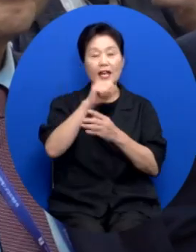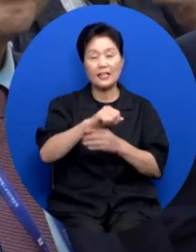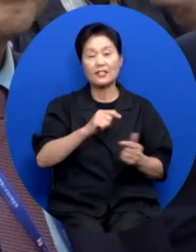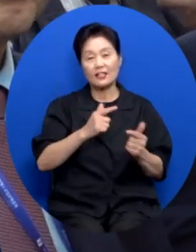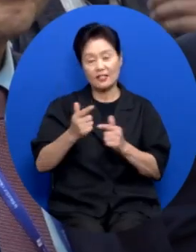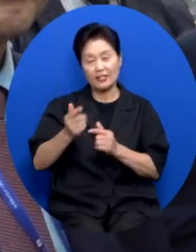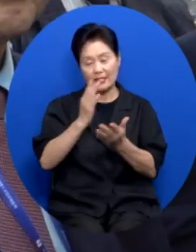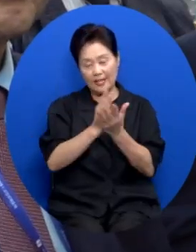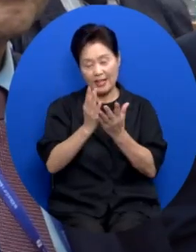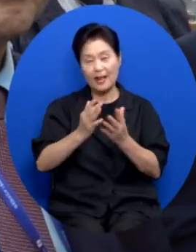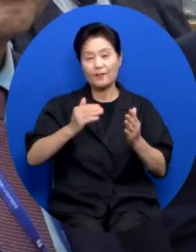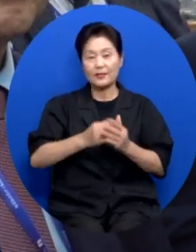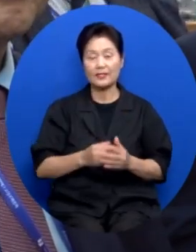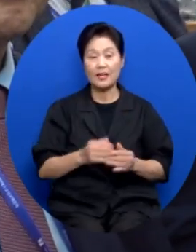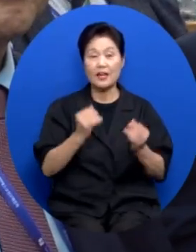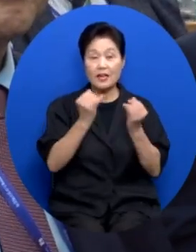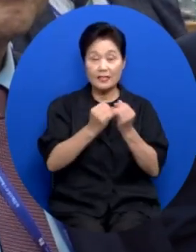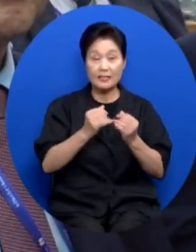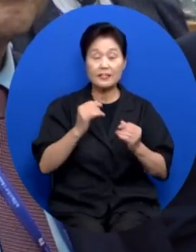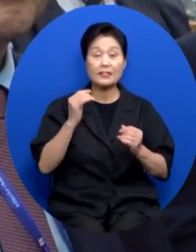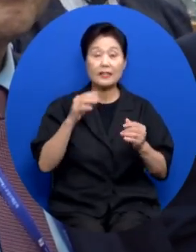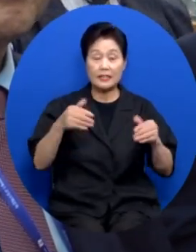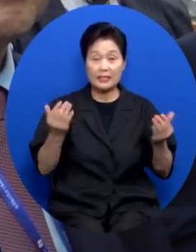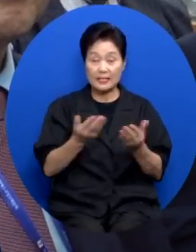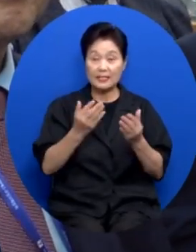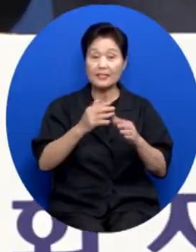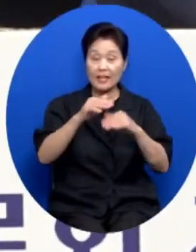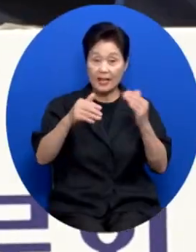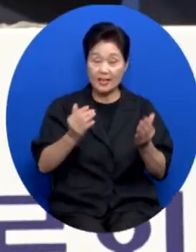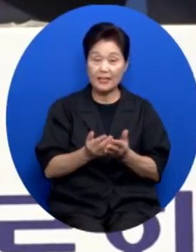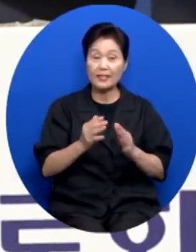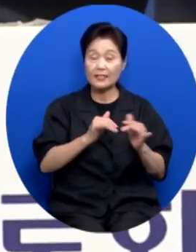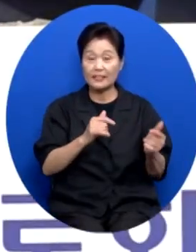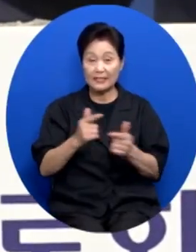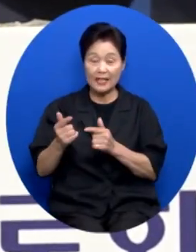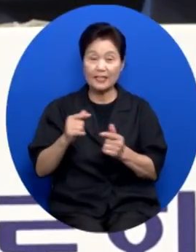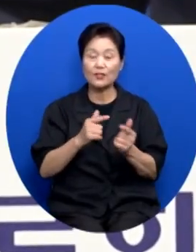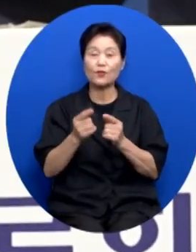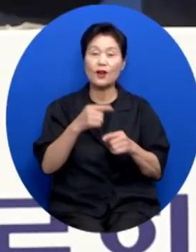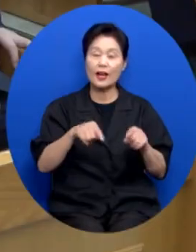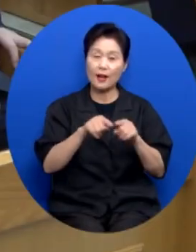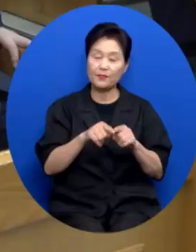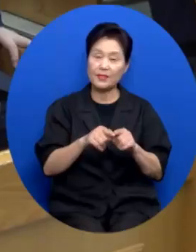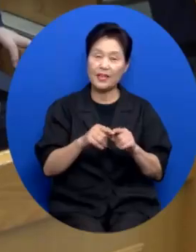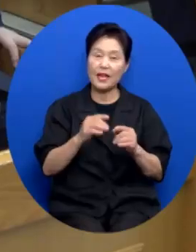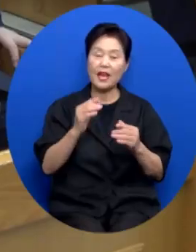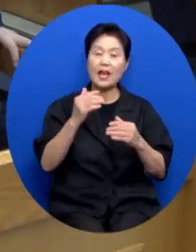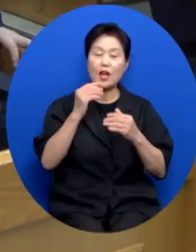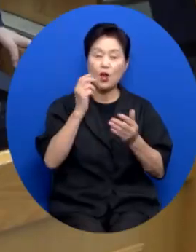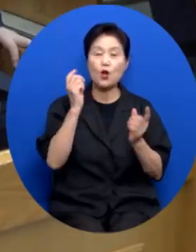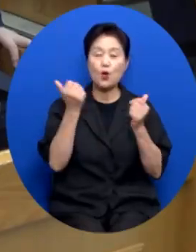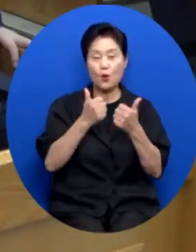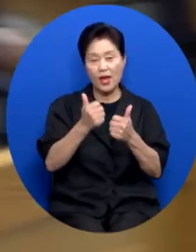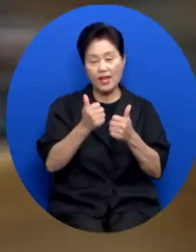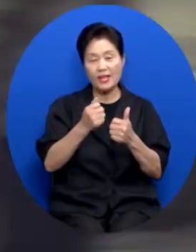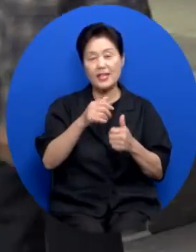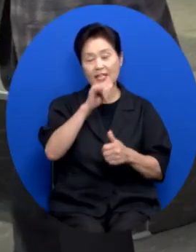이 건은 여성 사역자 특별위원회 TFT 보고와 함께 다뤄질 것으로 보입니다.